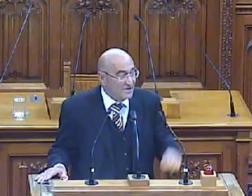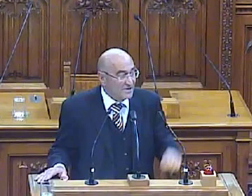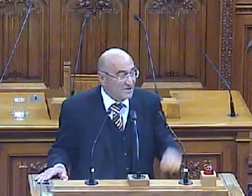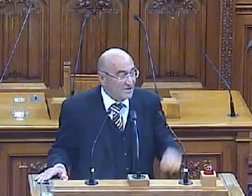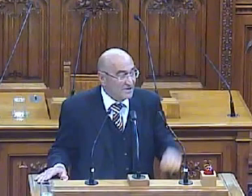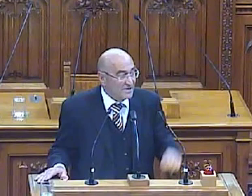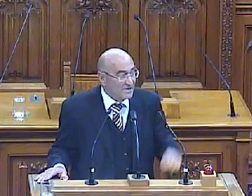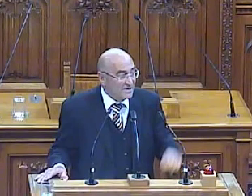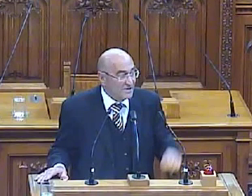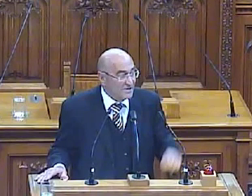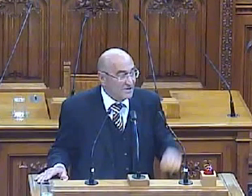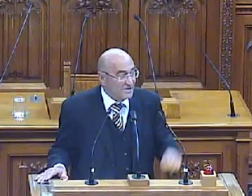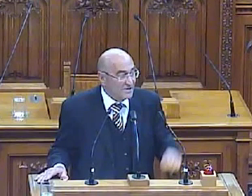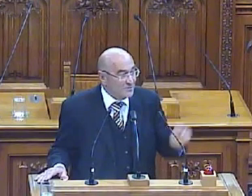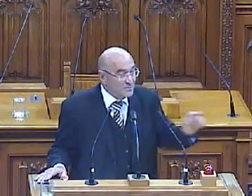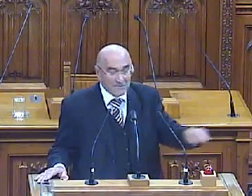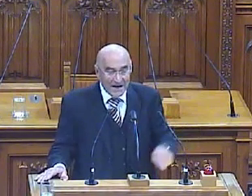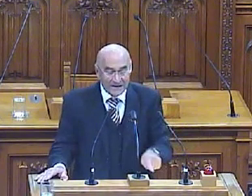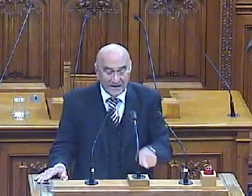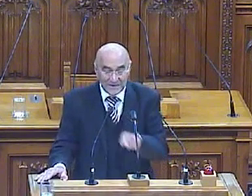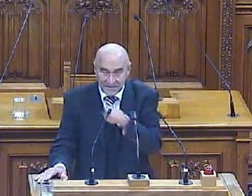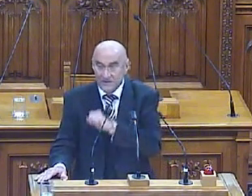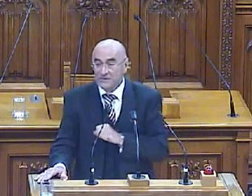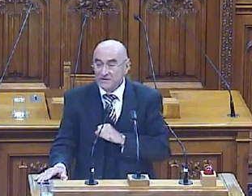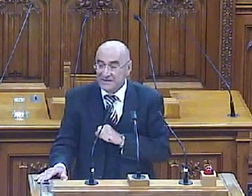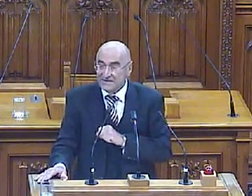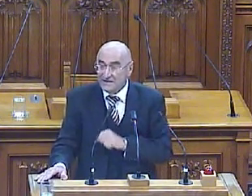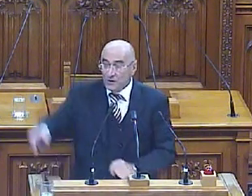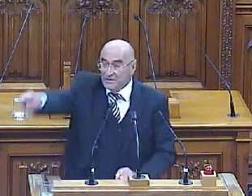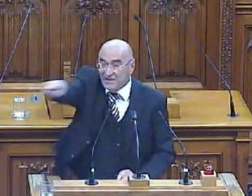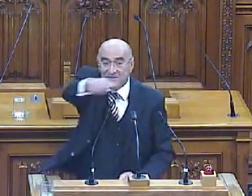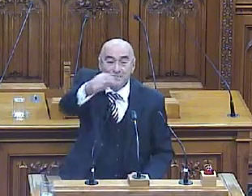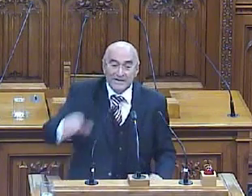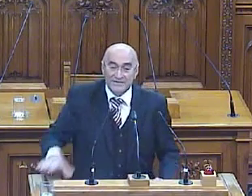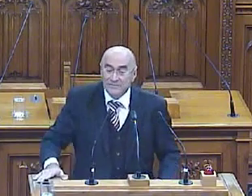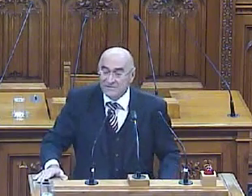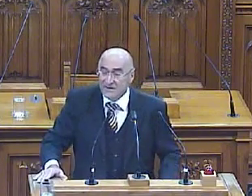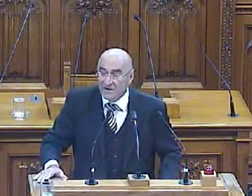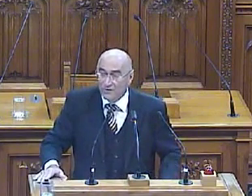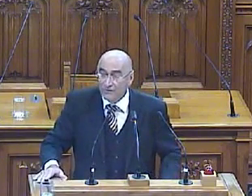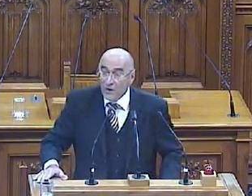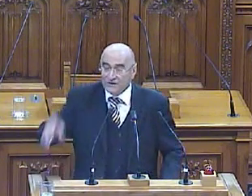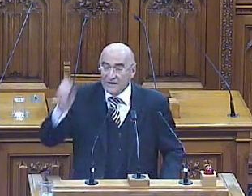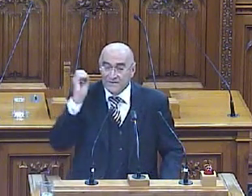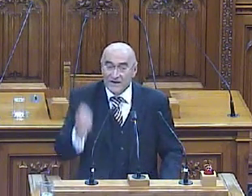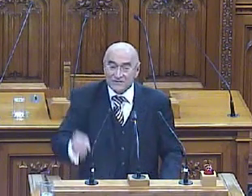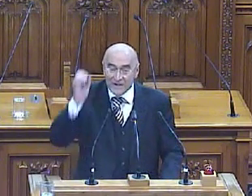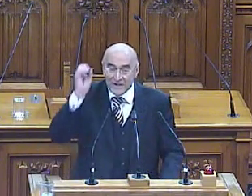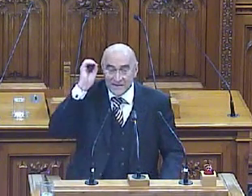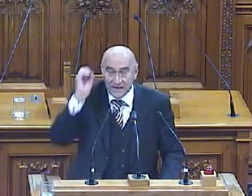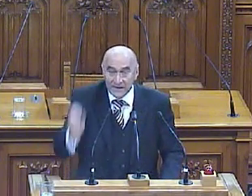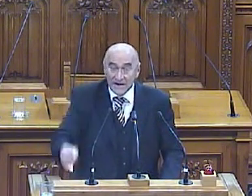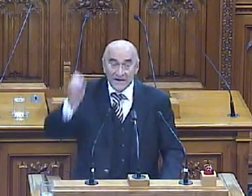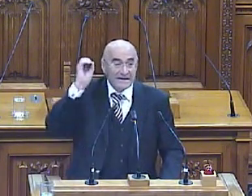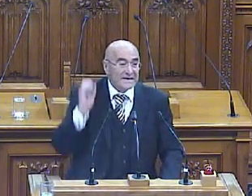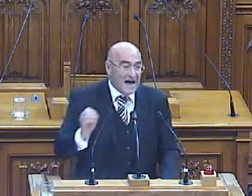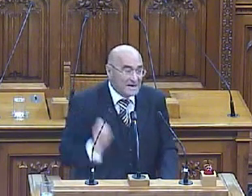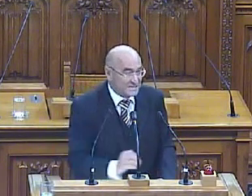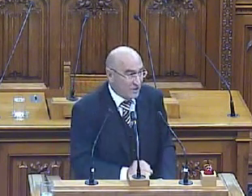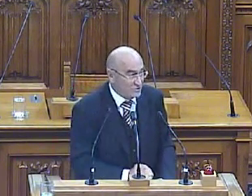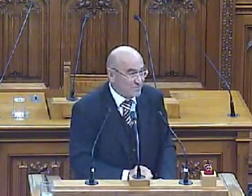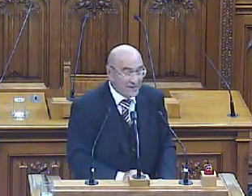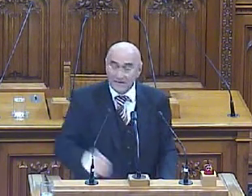Hut. Und das Gehen vor allem nicht. Es geht um den Machterhalt, es geht um die Sessel, um die letzten Plätze, um die Sie hier raufen. Und deswegen hier